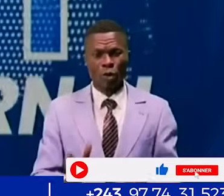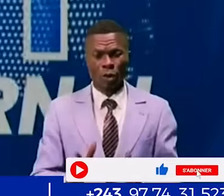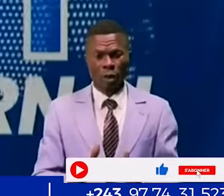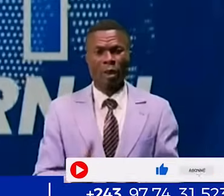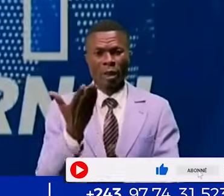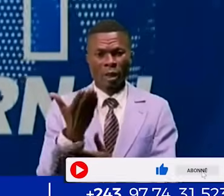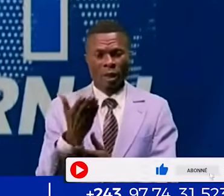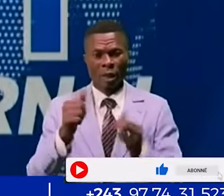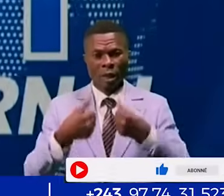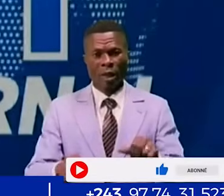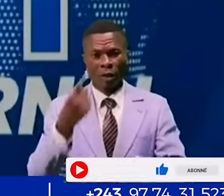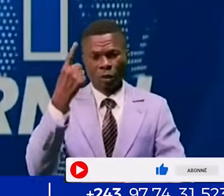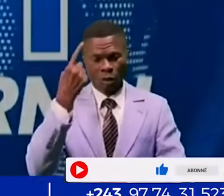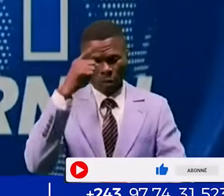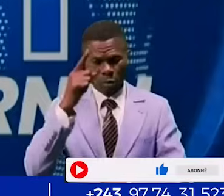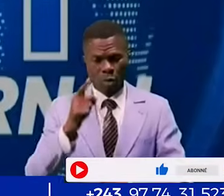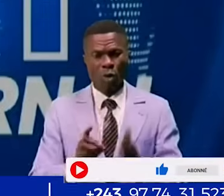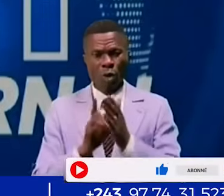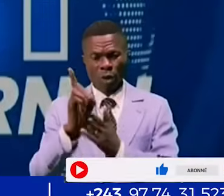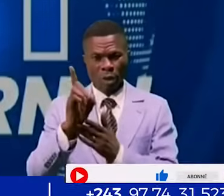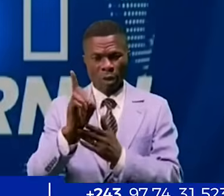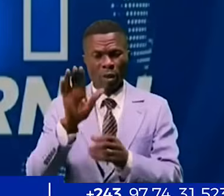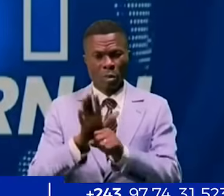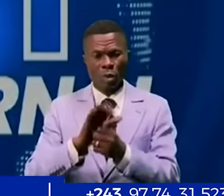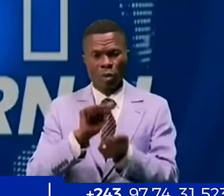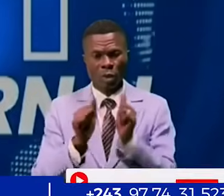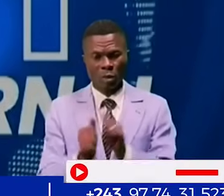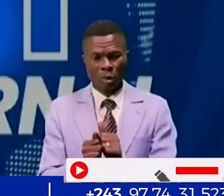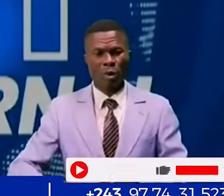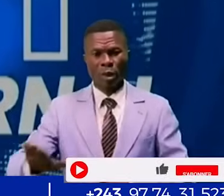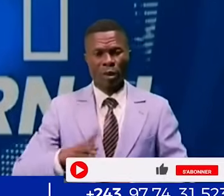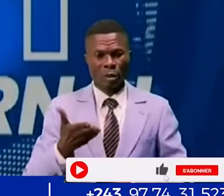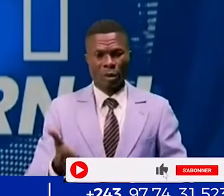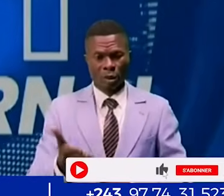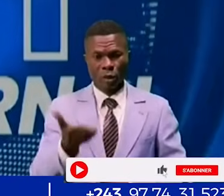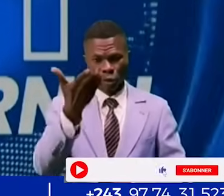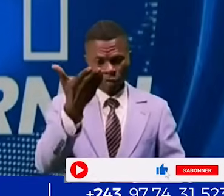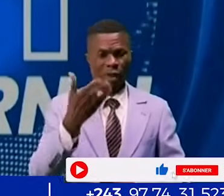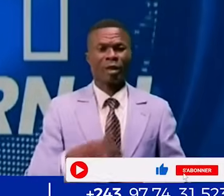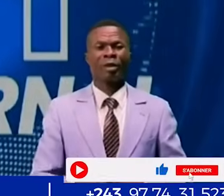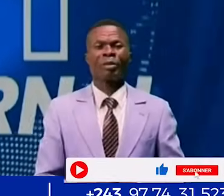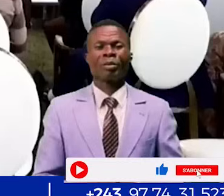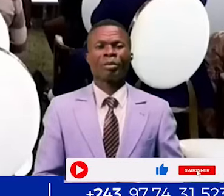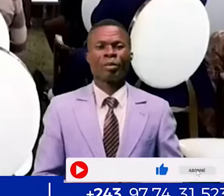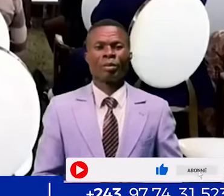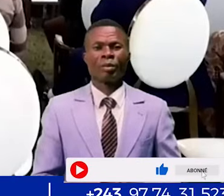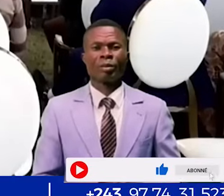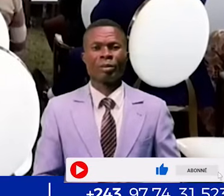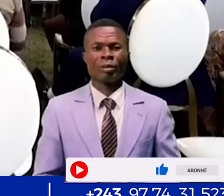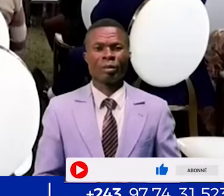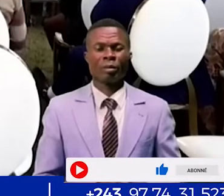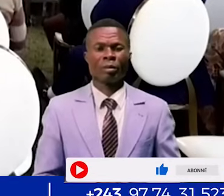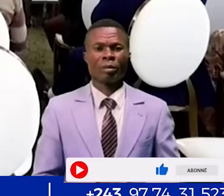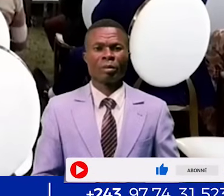les appeler à l'unité en vue de relever ensemble le défi du développement du pays. Guilain Kabalundi, reportage. La